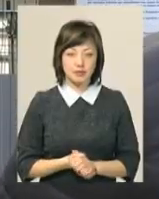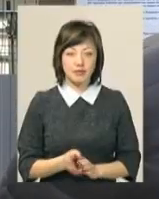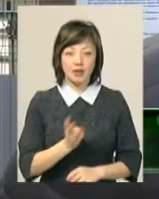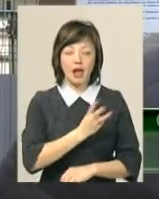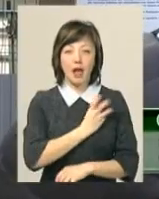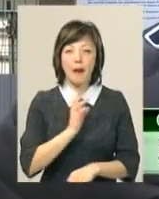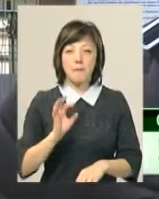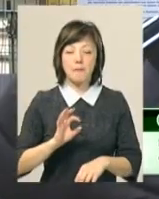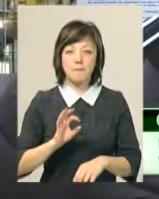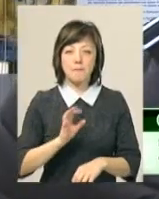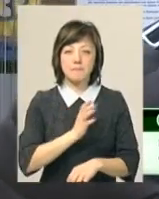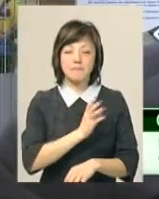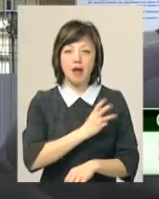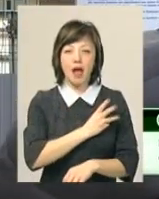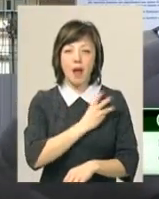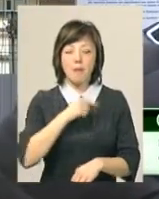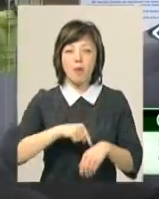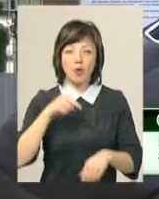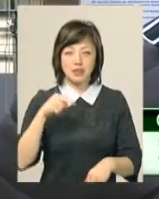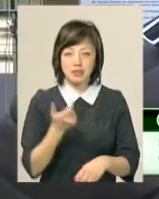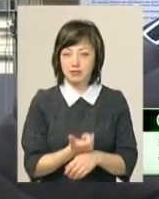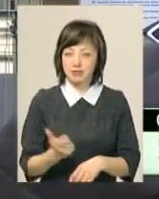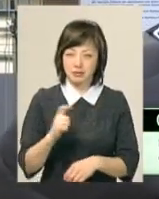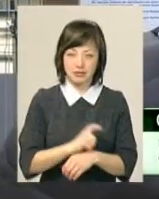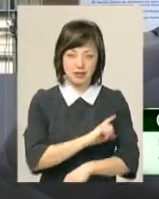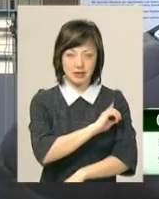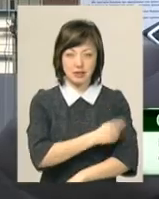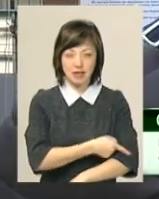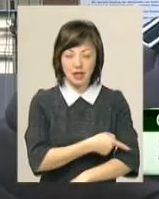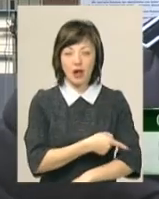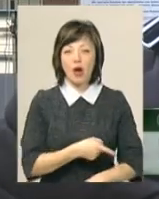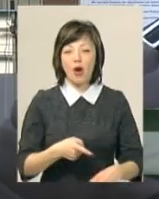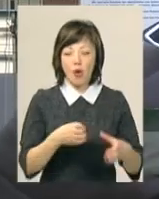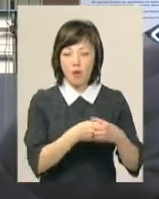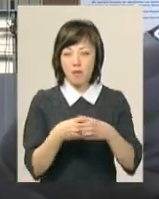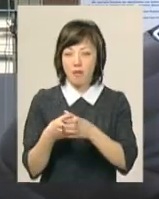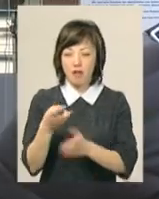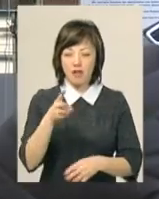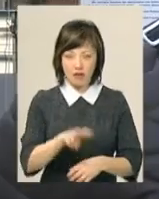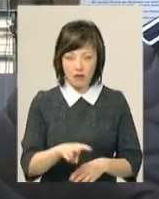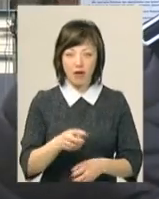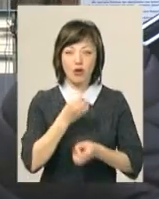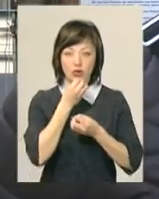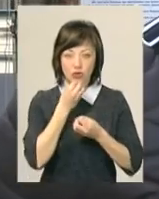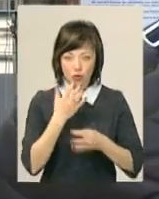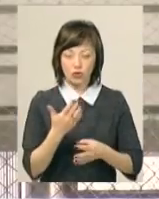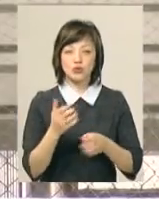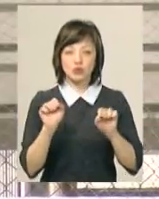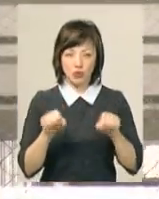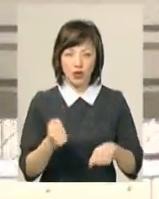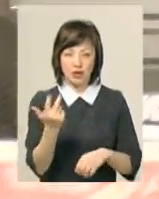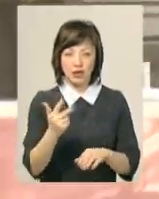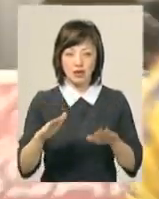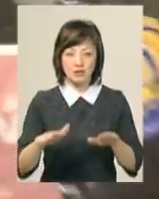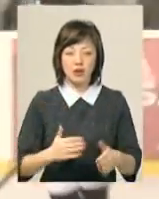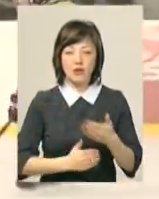перевищують, як кажуть, свій градус. Команди щодна, щодруга достойні третього місця. В